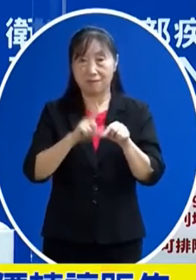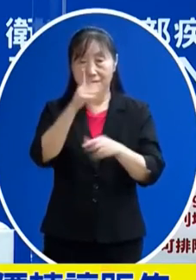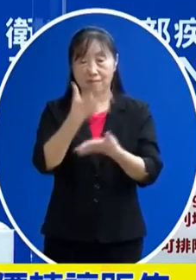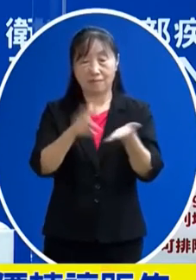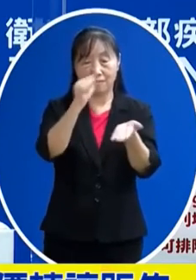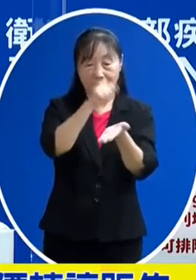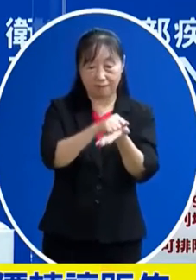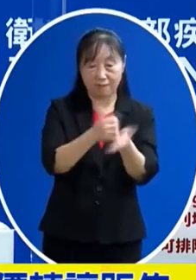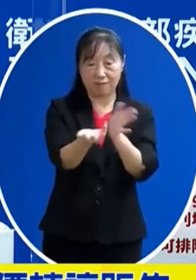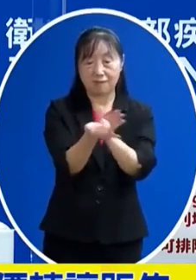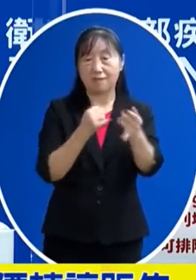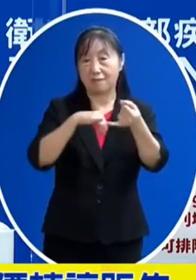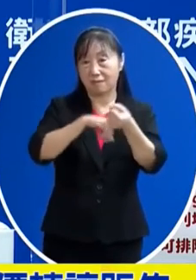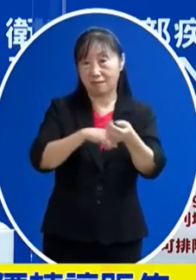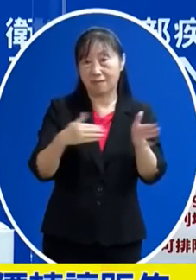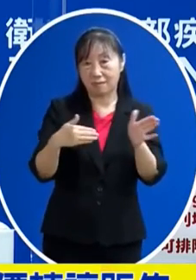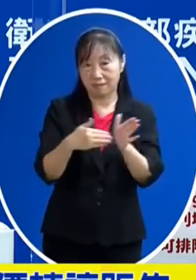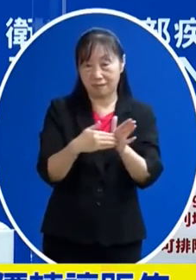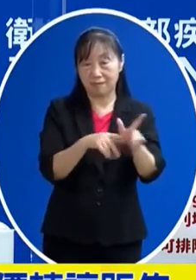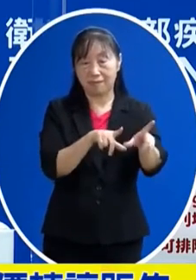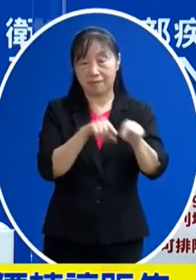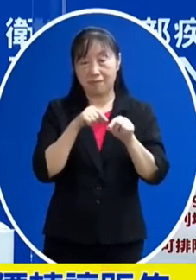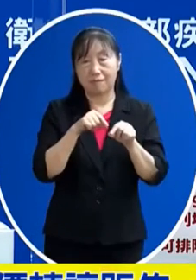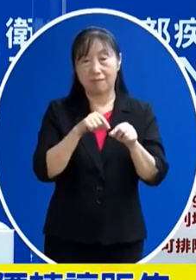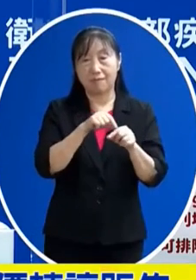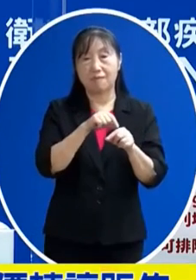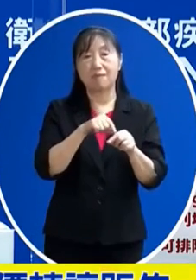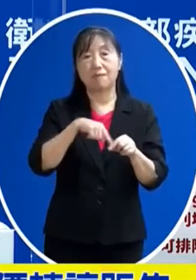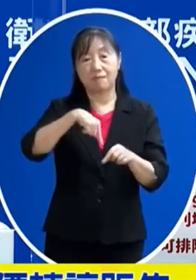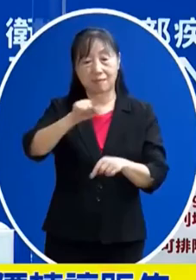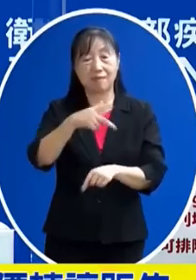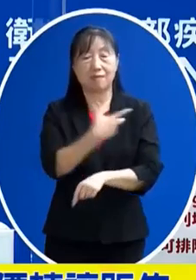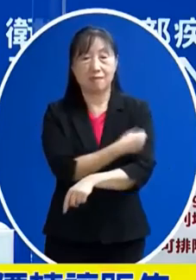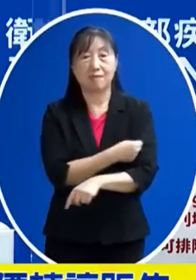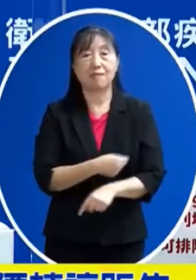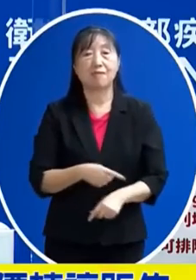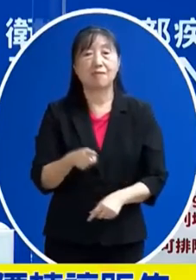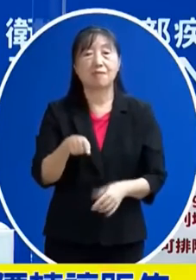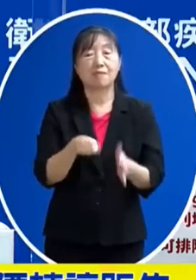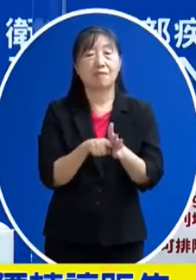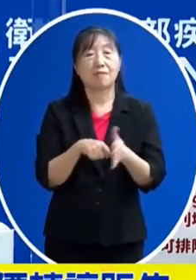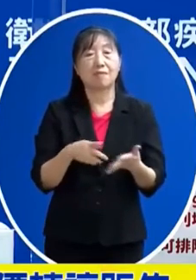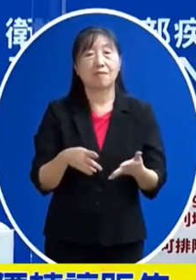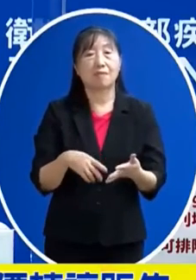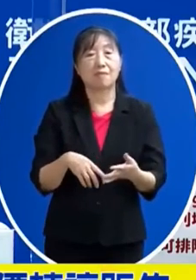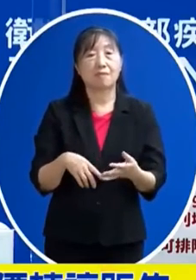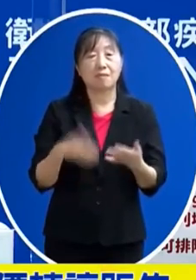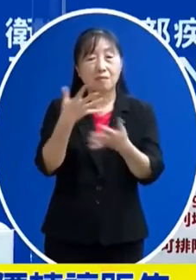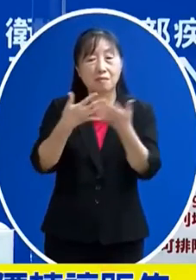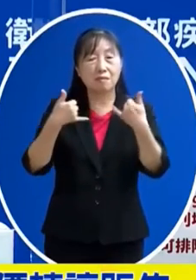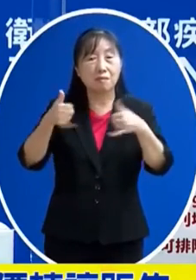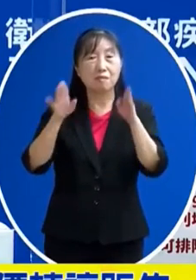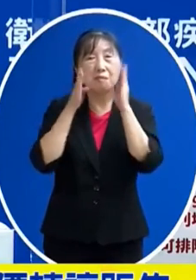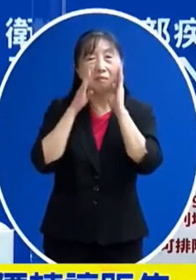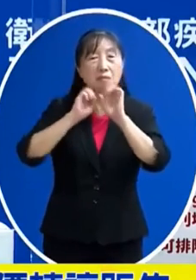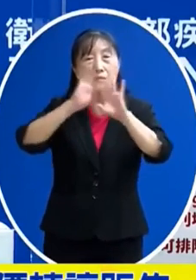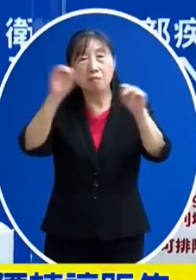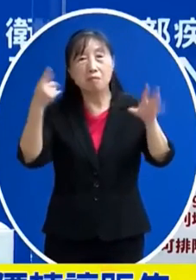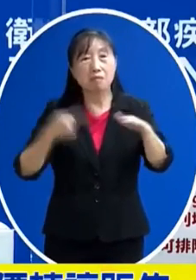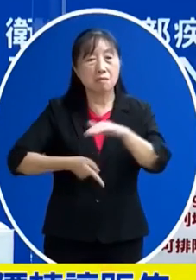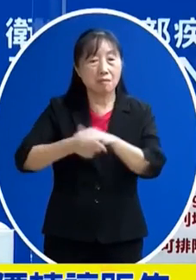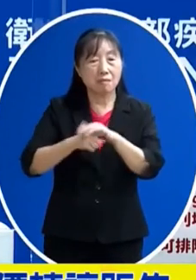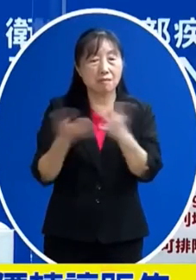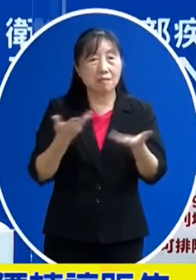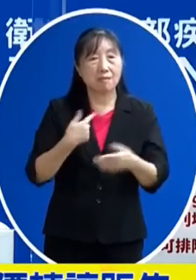记预约来做完成，并不需要去特别去注意这个网络上有这种非法的这个行为的